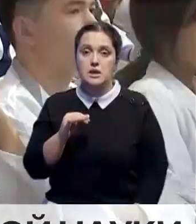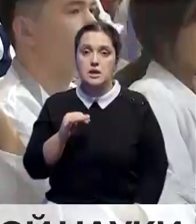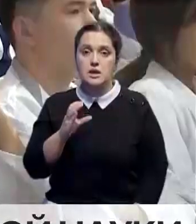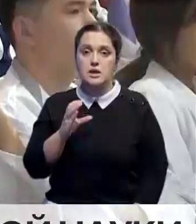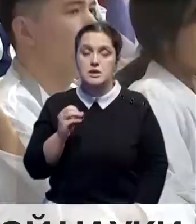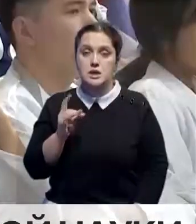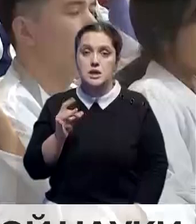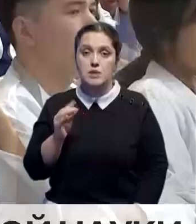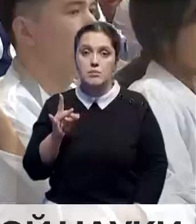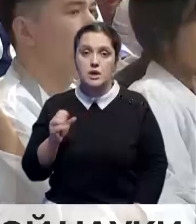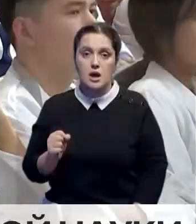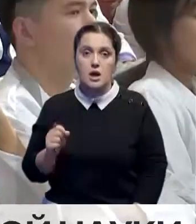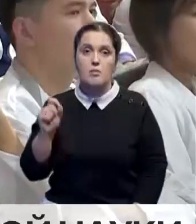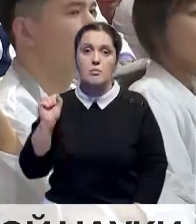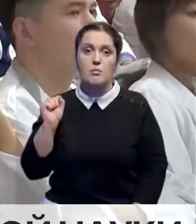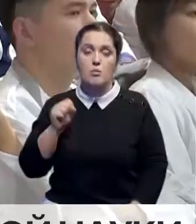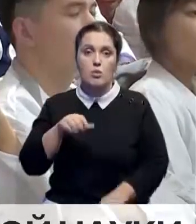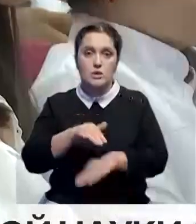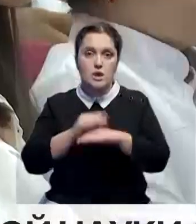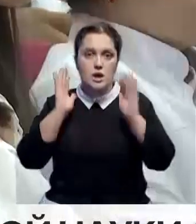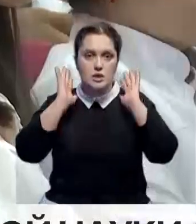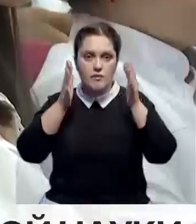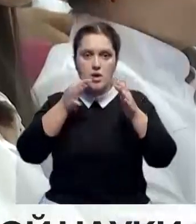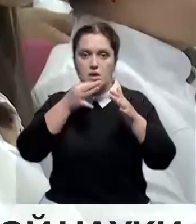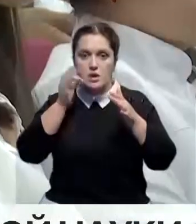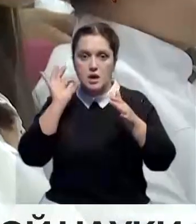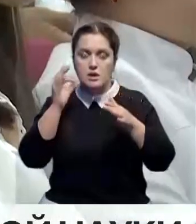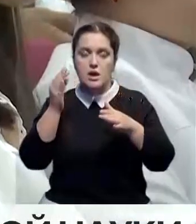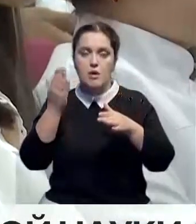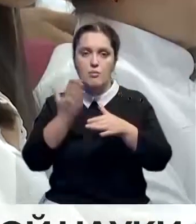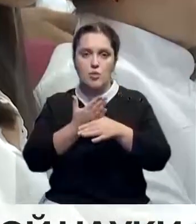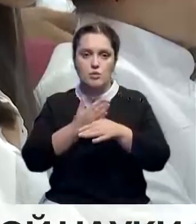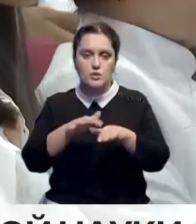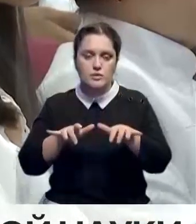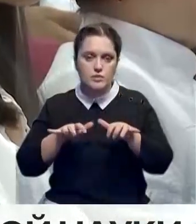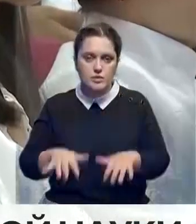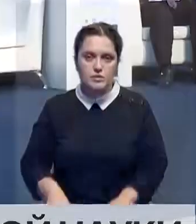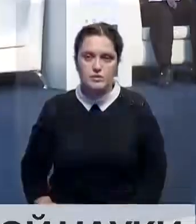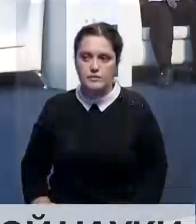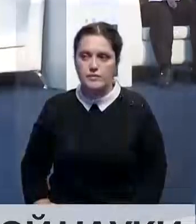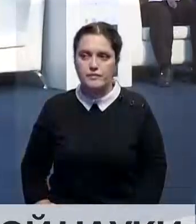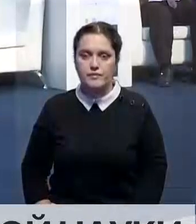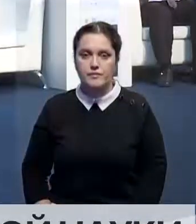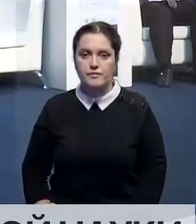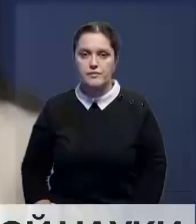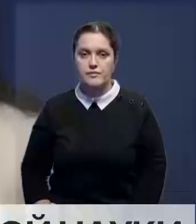IT-специалистов Церебра. Она позволяет диагностировать инсульт на ранних стадиях с помощью искусственного интеллекта.